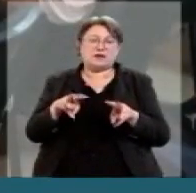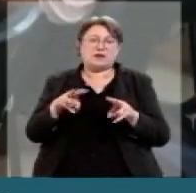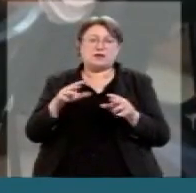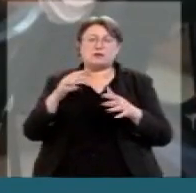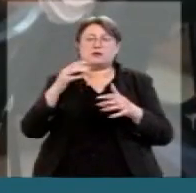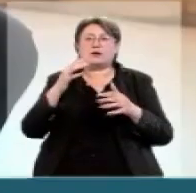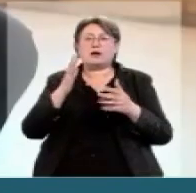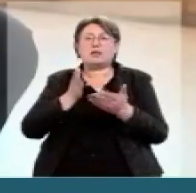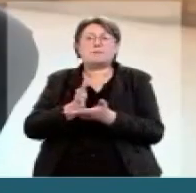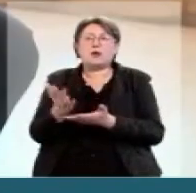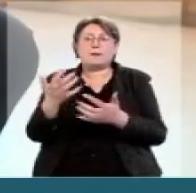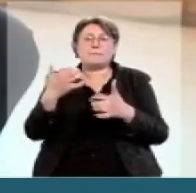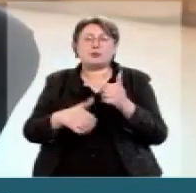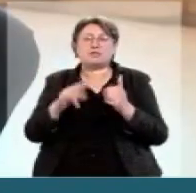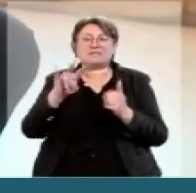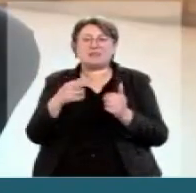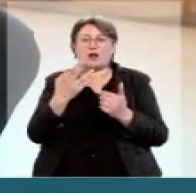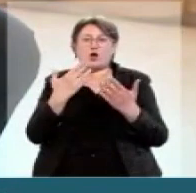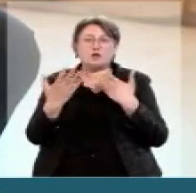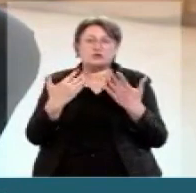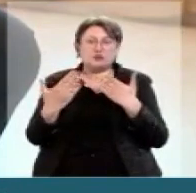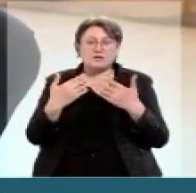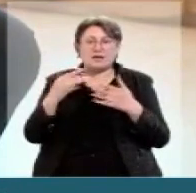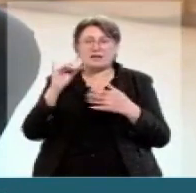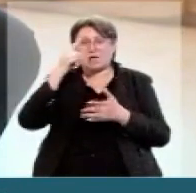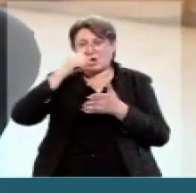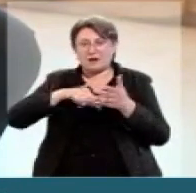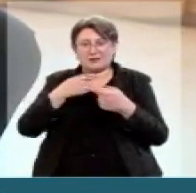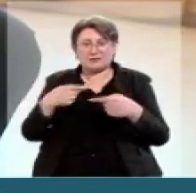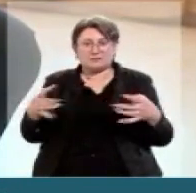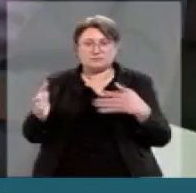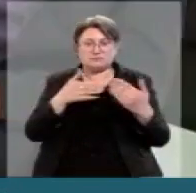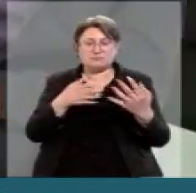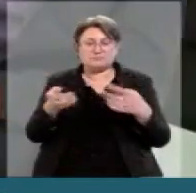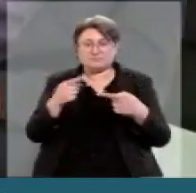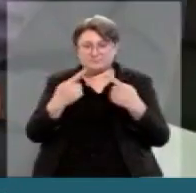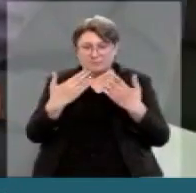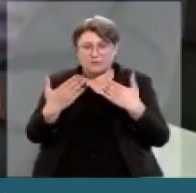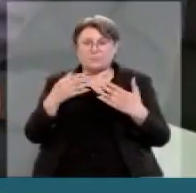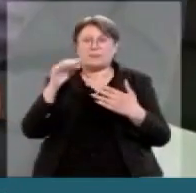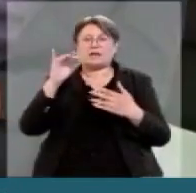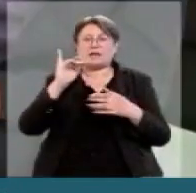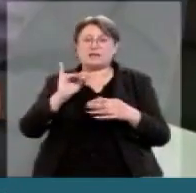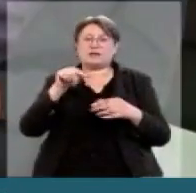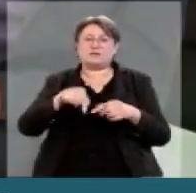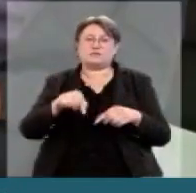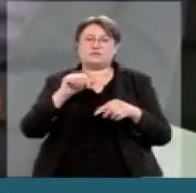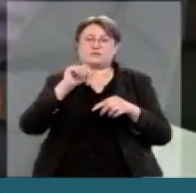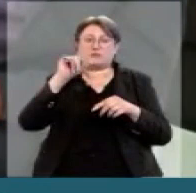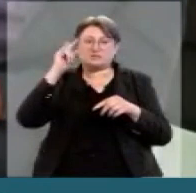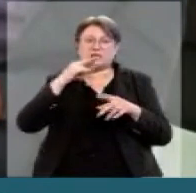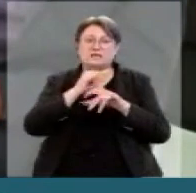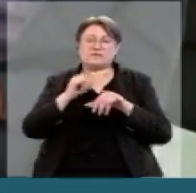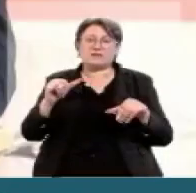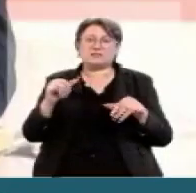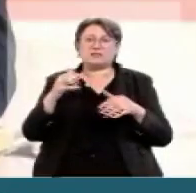жатқан жұмыстары туралы қосымша ақпарат берді. Бұдан бөлек елімізде волонтерлық қозғалысты дамып келе жатқандығы туралы тілге тиек ете